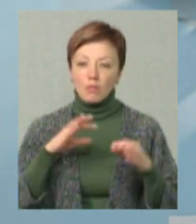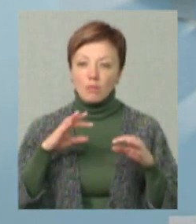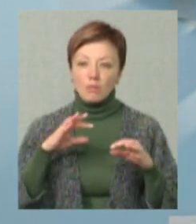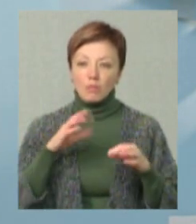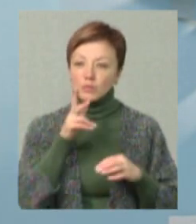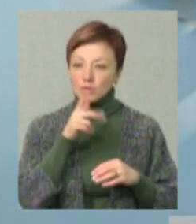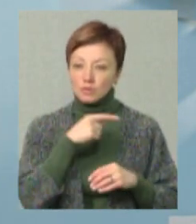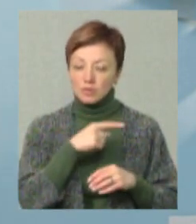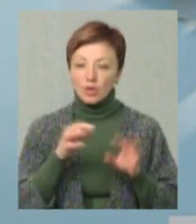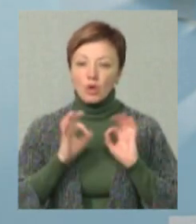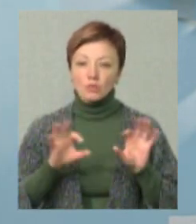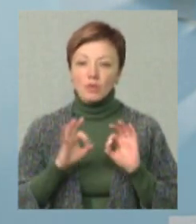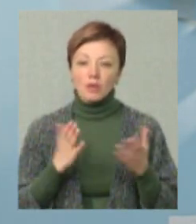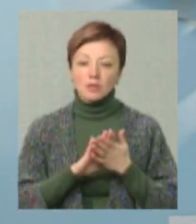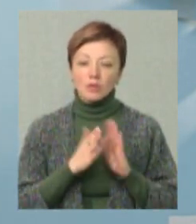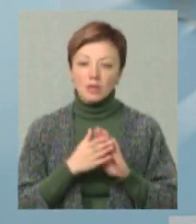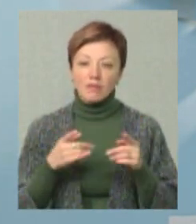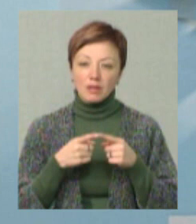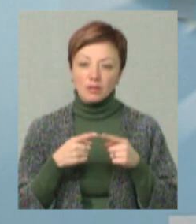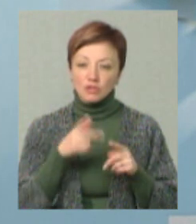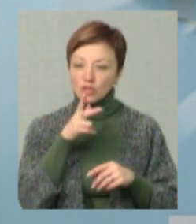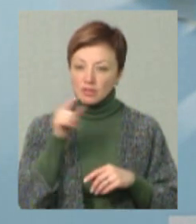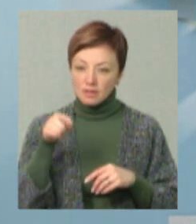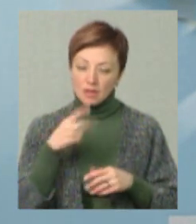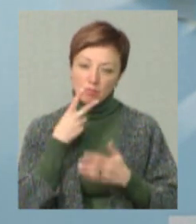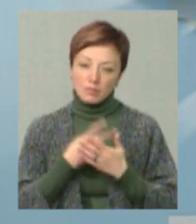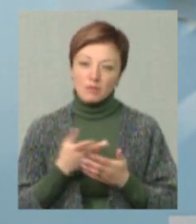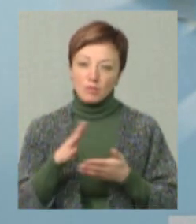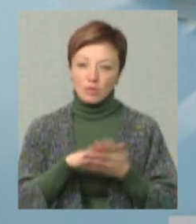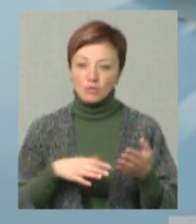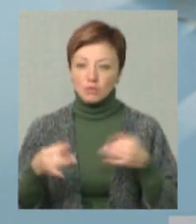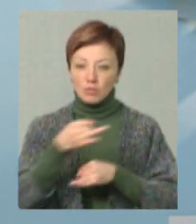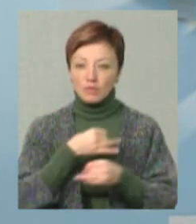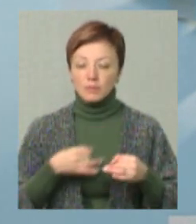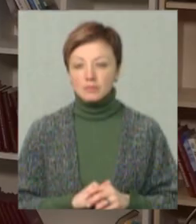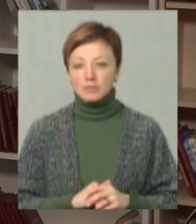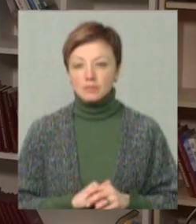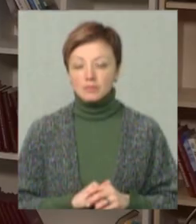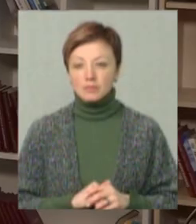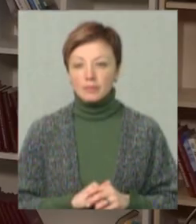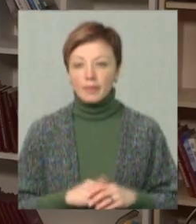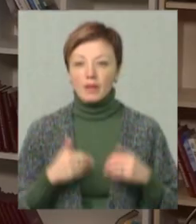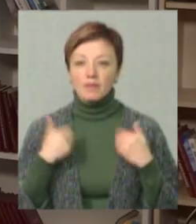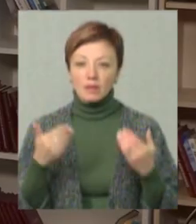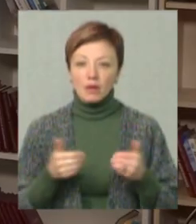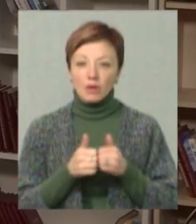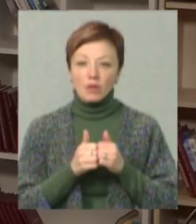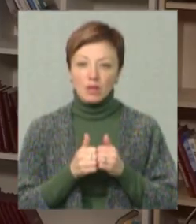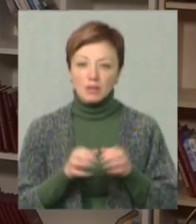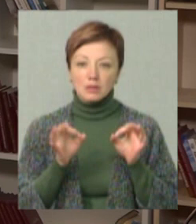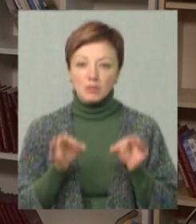Буковина розповіли для нас, яка ситуація з квартирами в Чернівцях. Давайте ми глянемо і продовжимо обговорення. Вітаю,